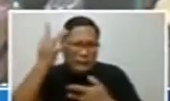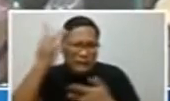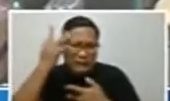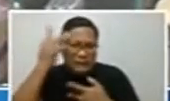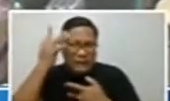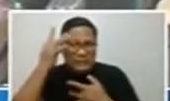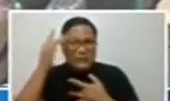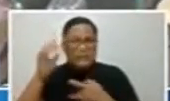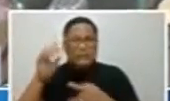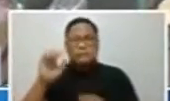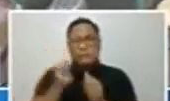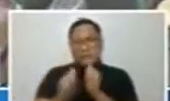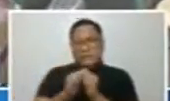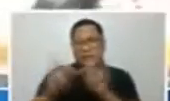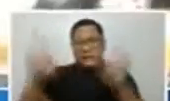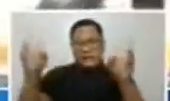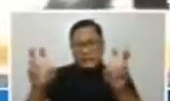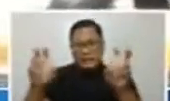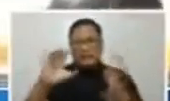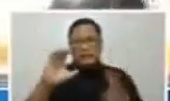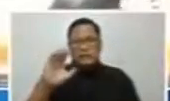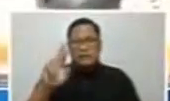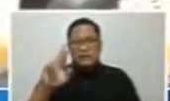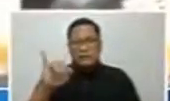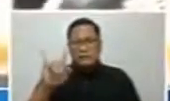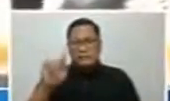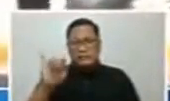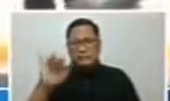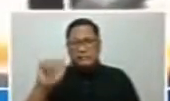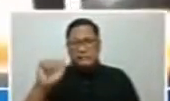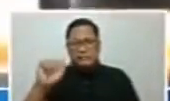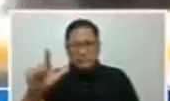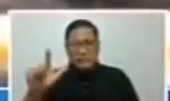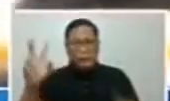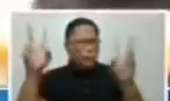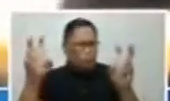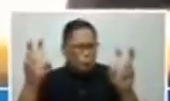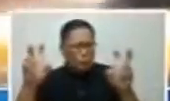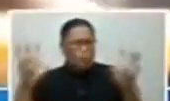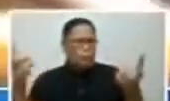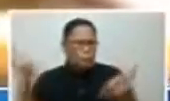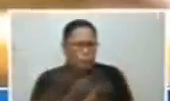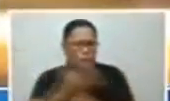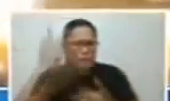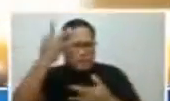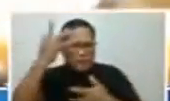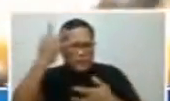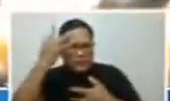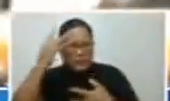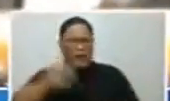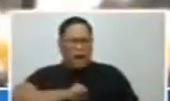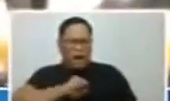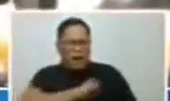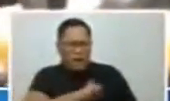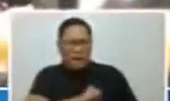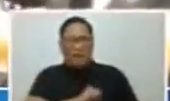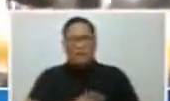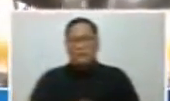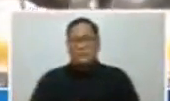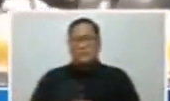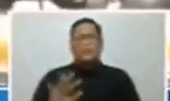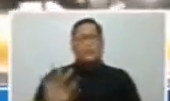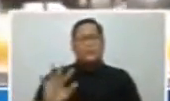tayo, no? At yung pag-impose ng strict health standards, yung pagsuot ng face mask, physical distancing, at saka